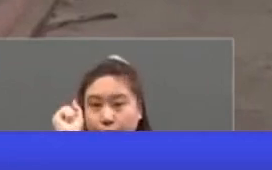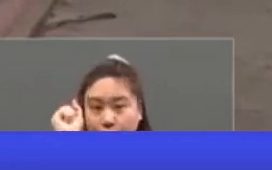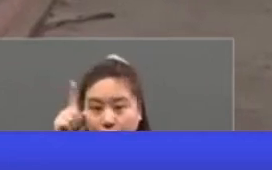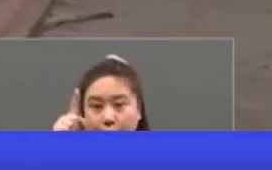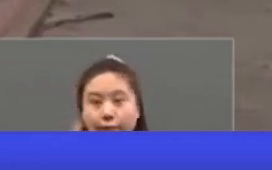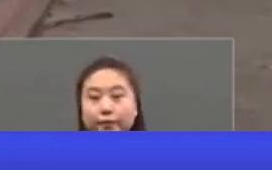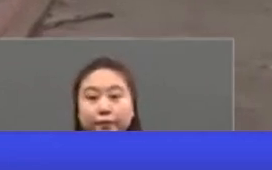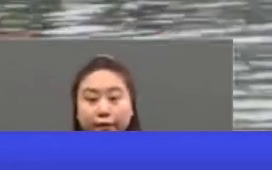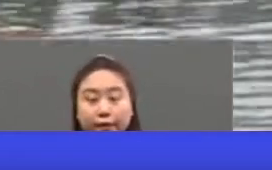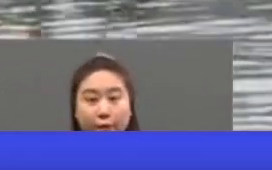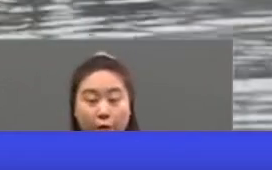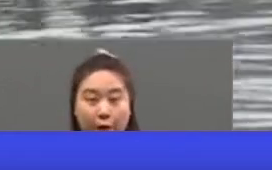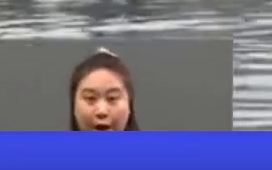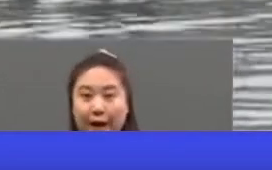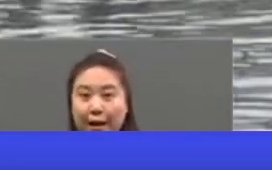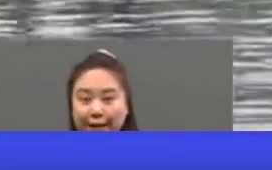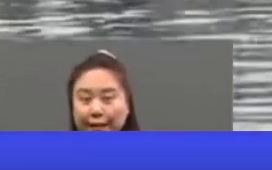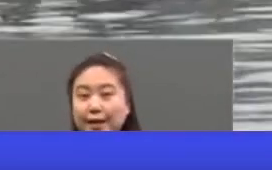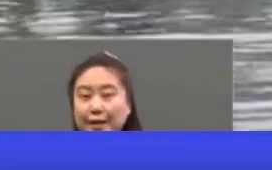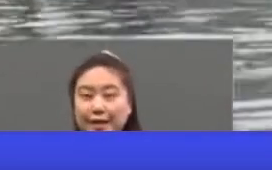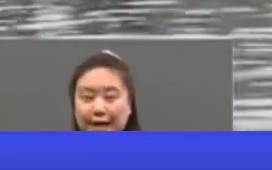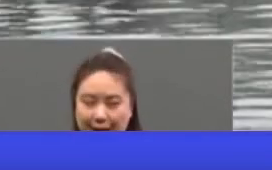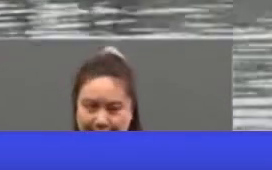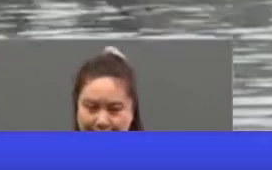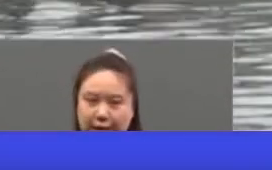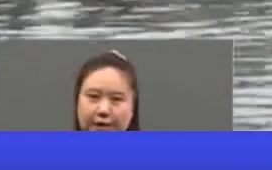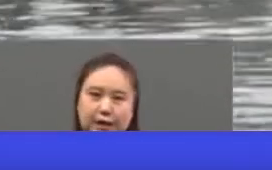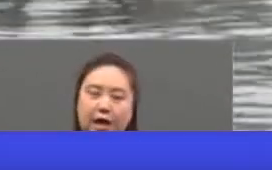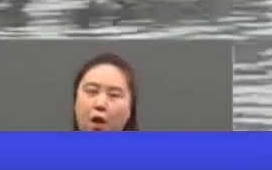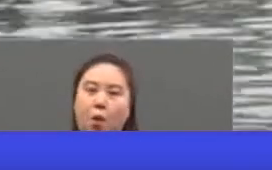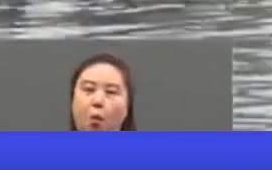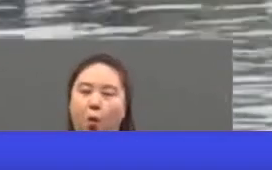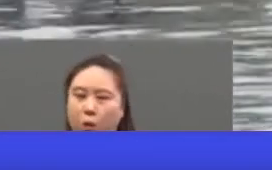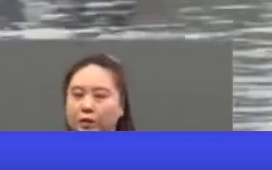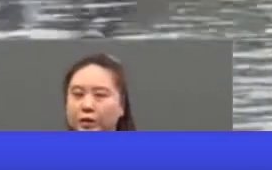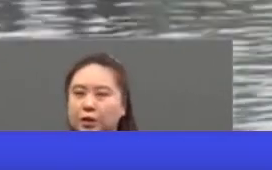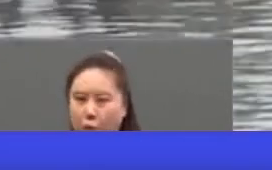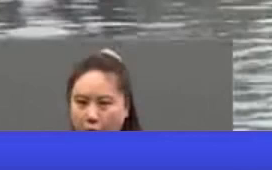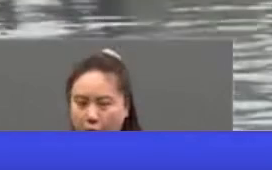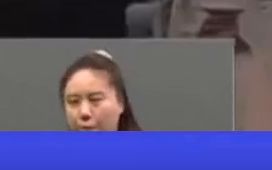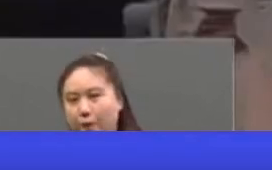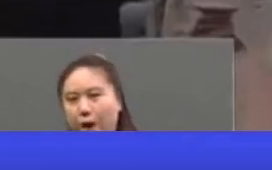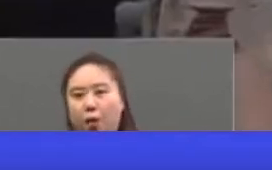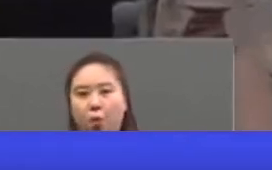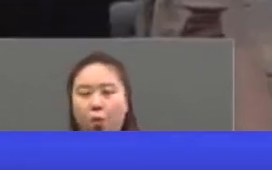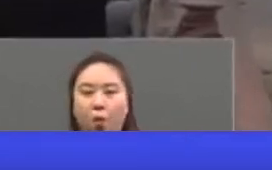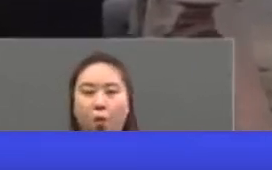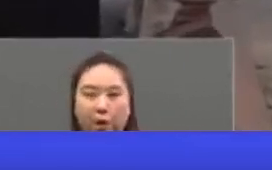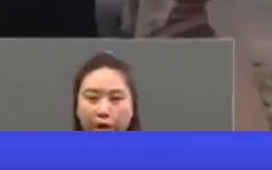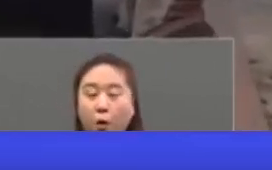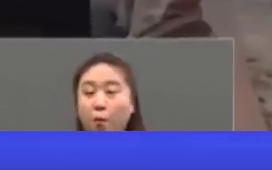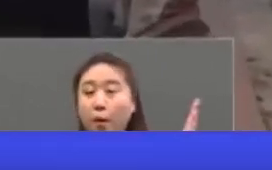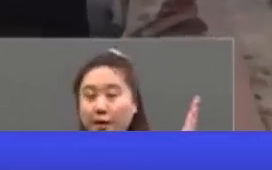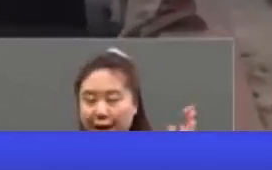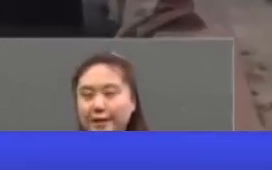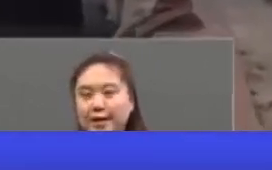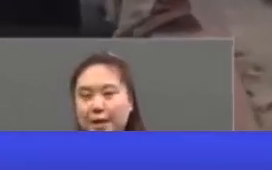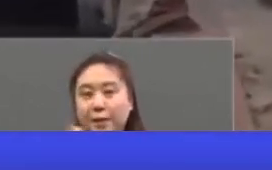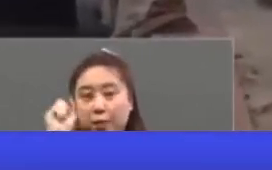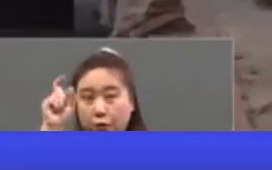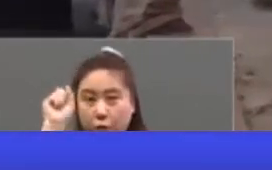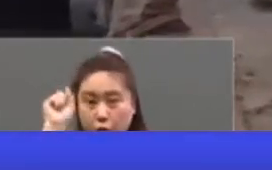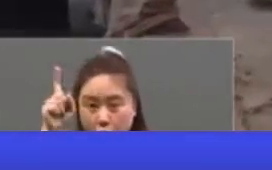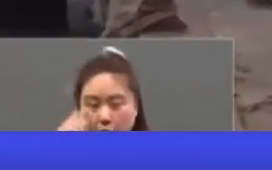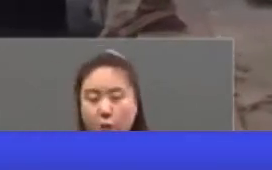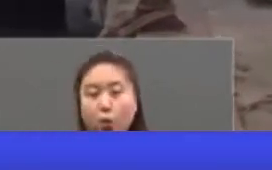างกระทรวงพัฒนาสังคมเนี่ยก็ได้เป็นผู้รับผิดชอบหลักนะครับสำหรับทางด้าน IUU เ